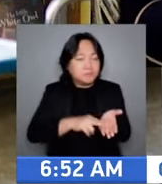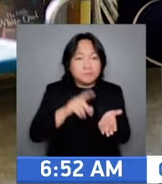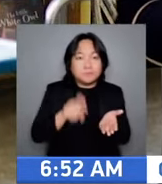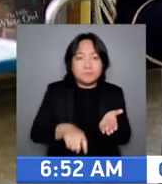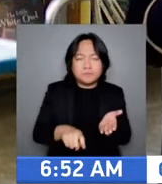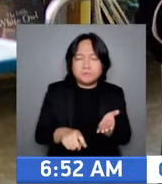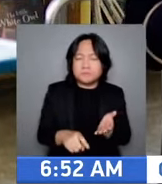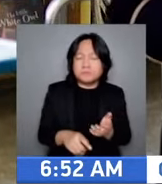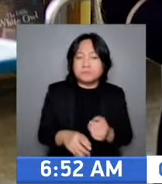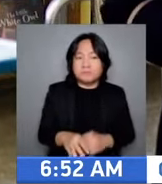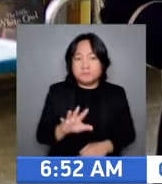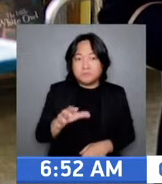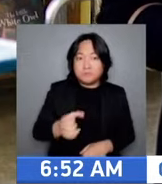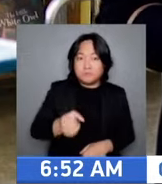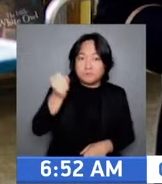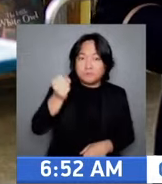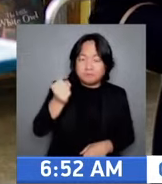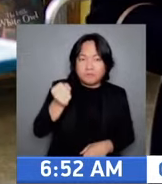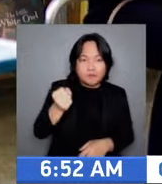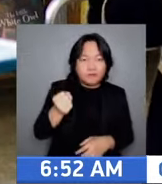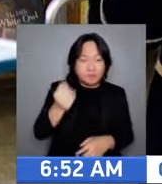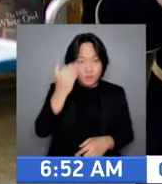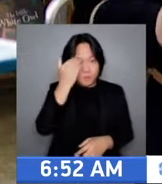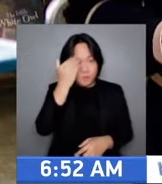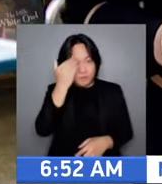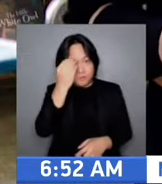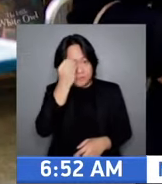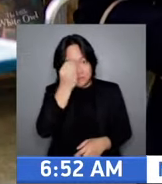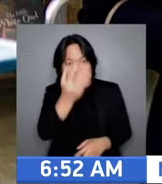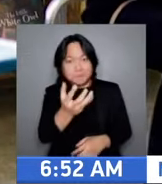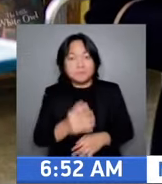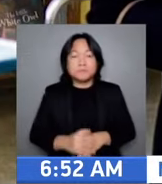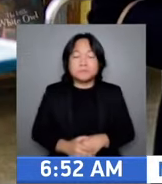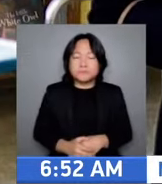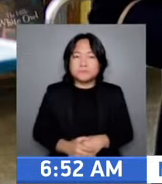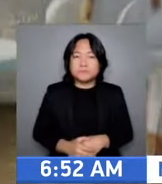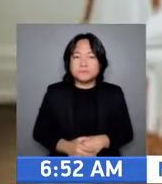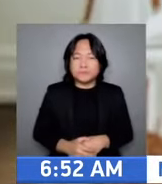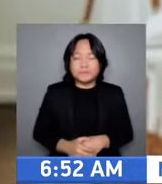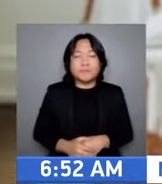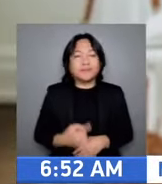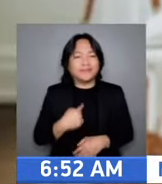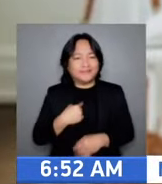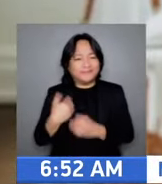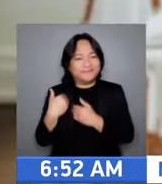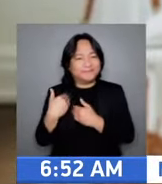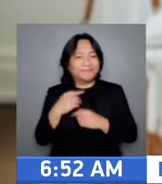yan? Well, here's all you need to know. Ask Attorney Gabby.